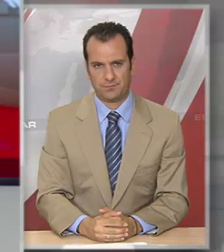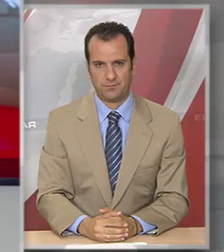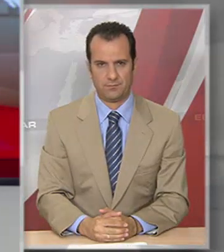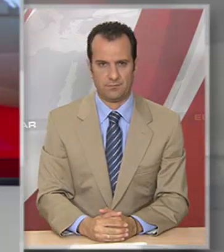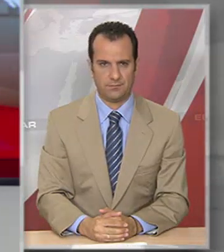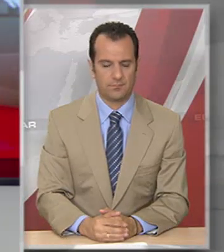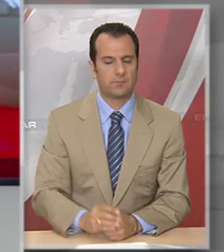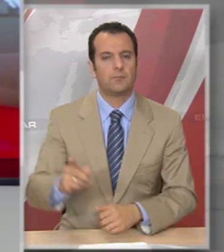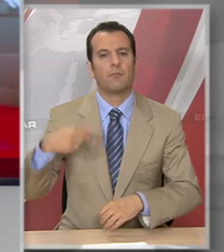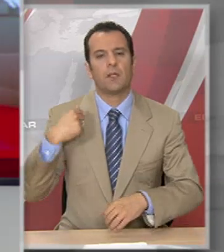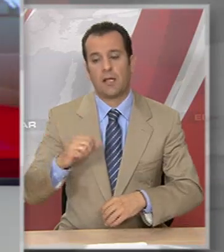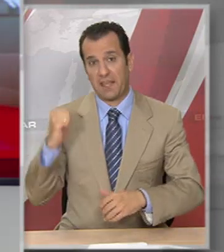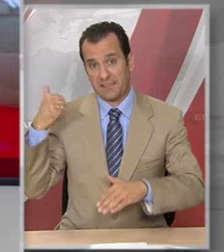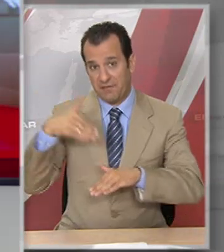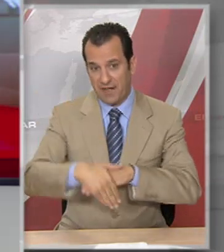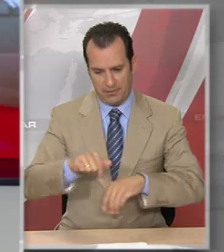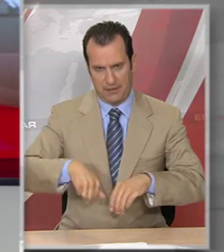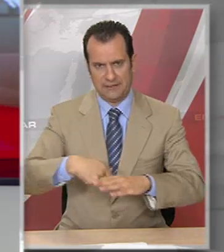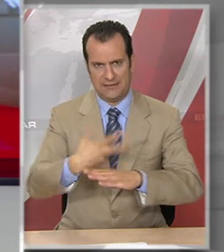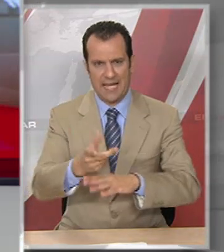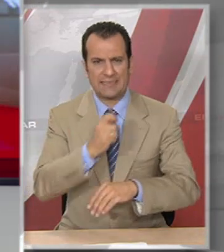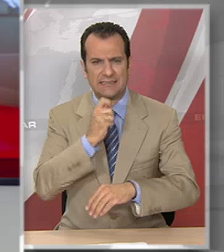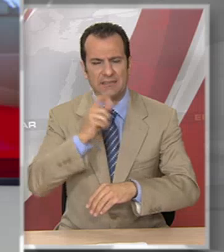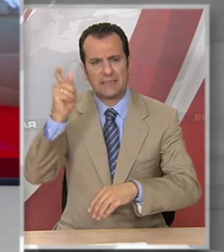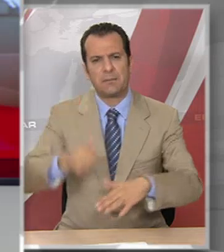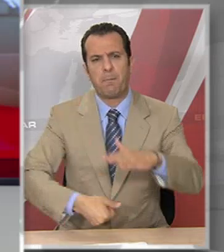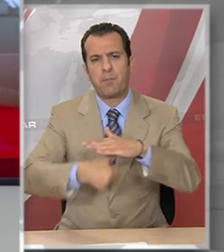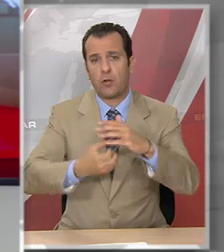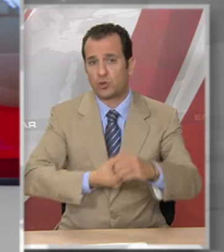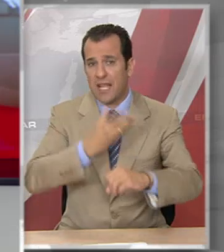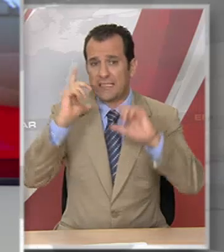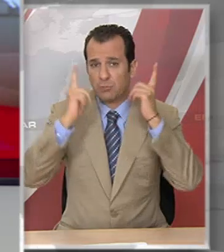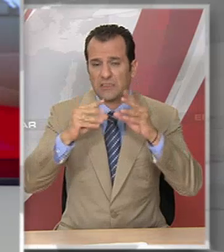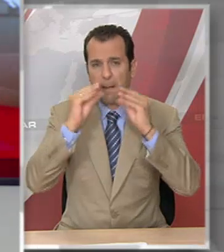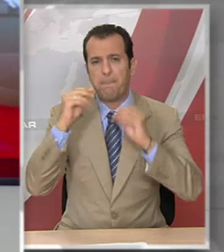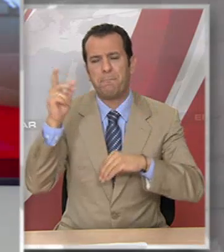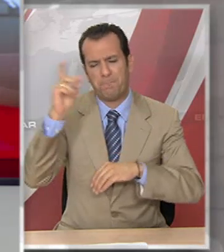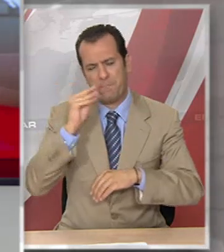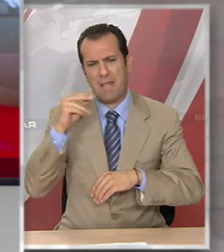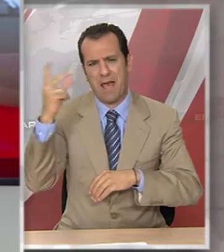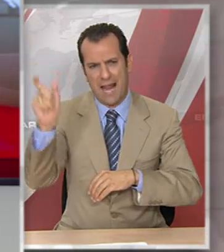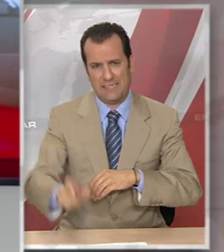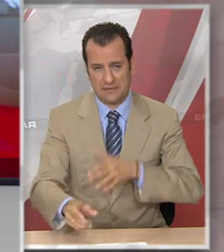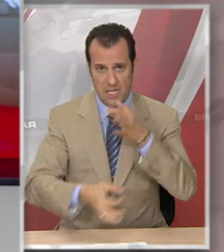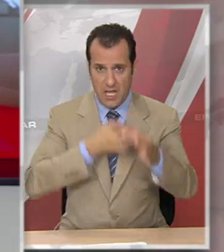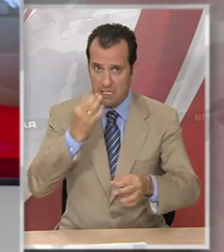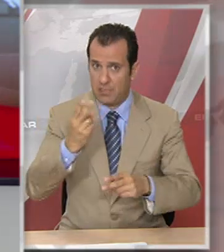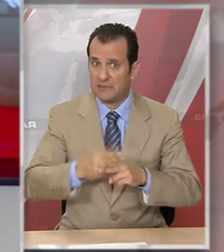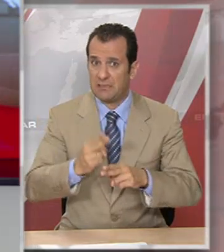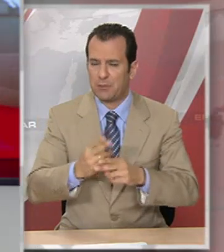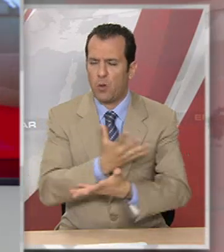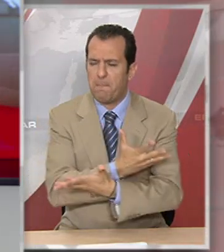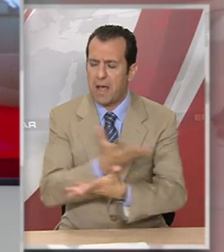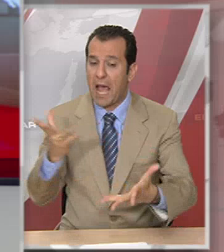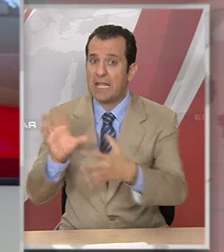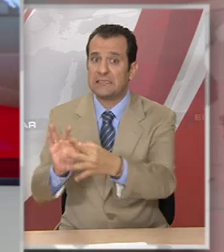Μιλώντας στον Ενικό και στον Νίκο Χατζηνικολάου, ο πρόεδρος της Νέας Δημοκρατίας Ευάγγελος Μημαράκης αναφέρθηκε στην ανάγκη για ευρεία συνεργασία μετά τις εκλογές και